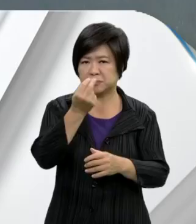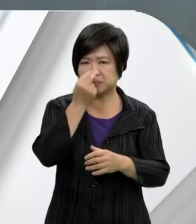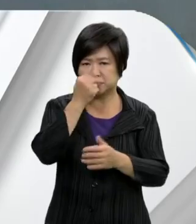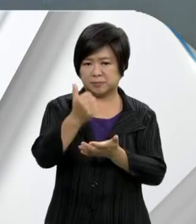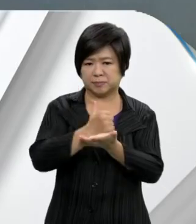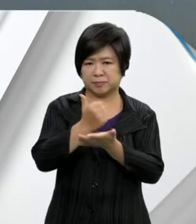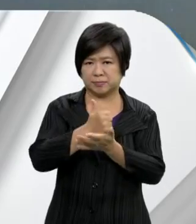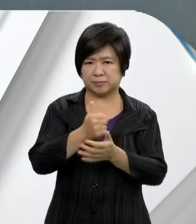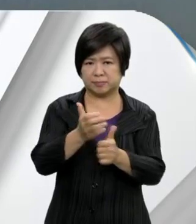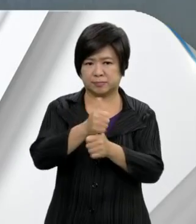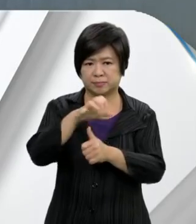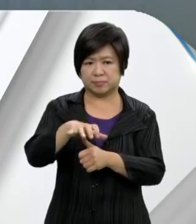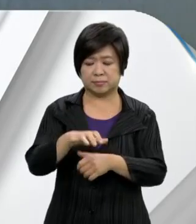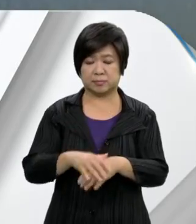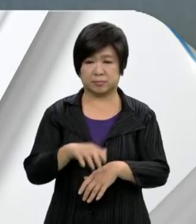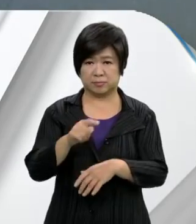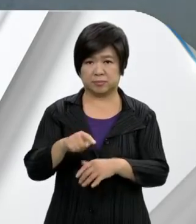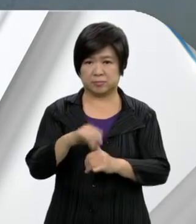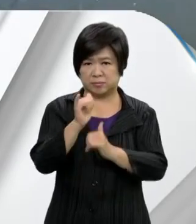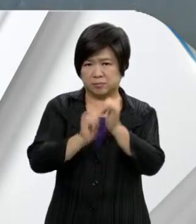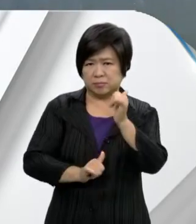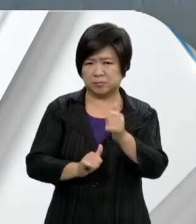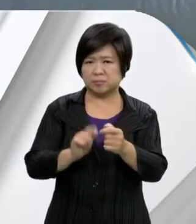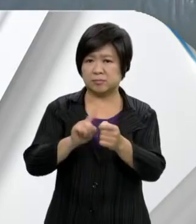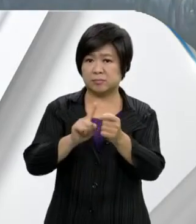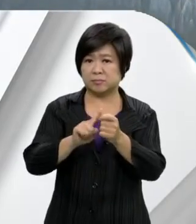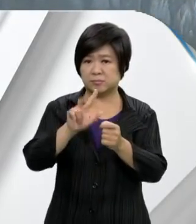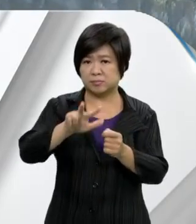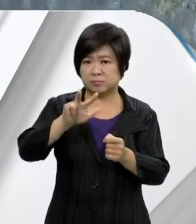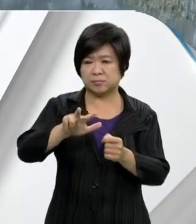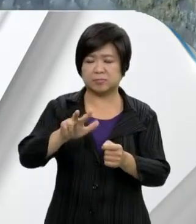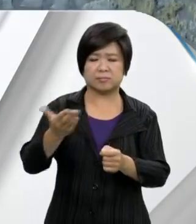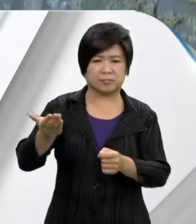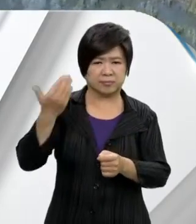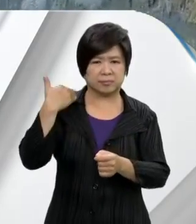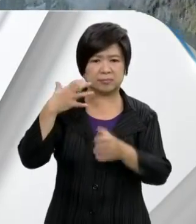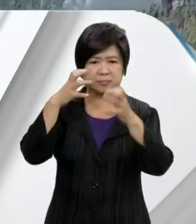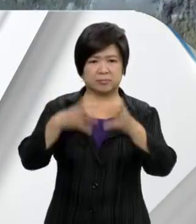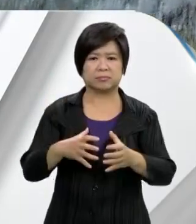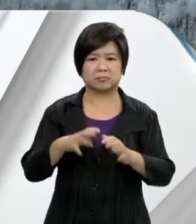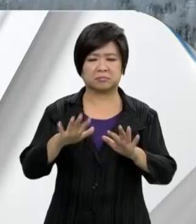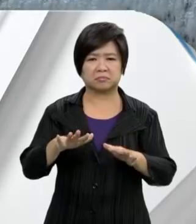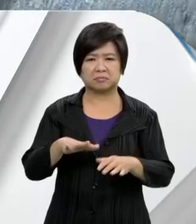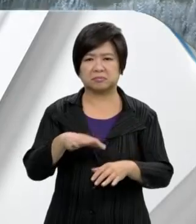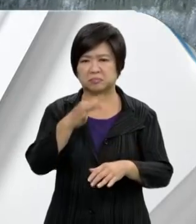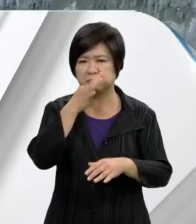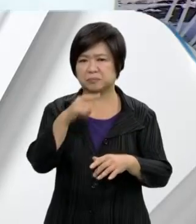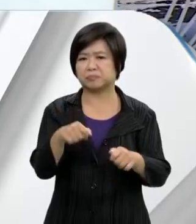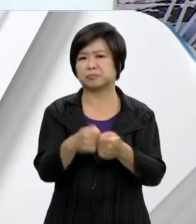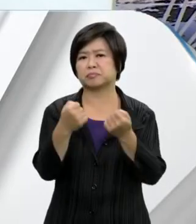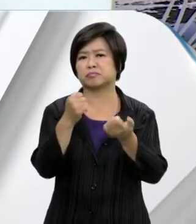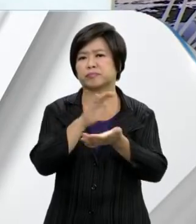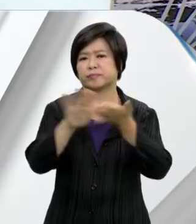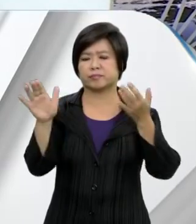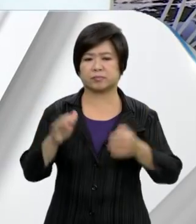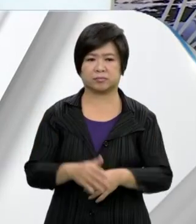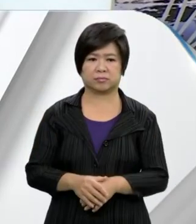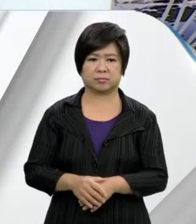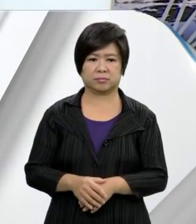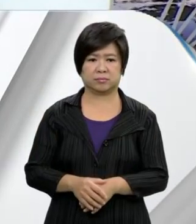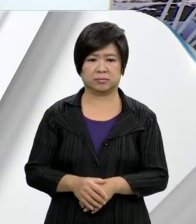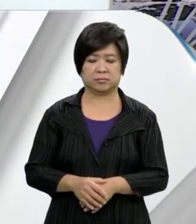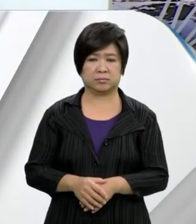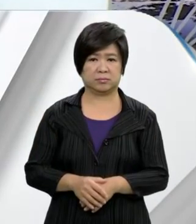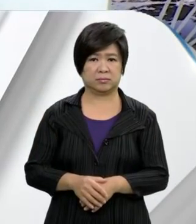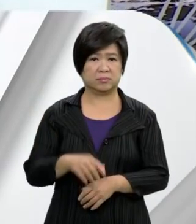团体讲，几千年前就开始形成的俄罗斯，恐怕会面临生态的大劫势。 某个意义上来说，它